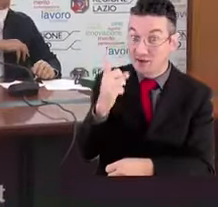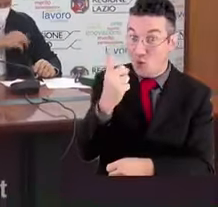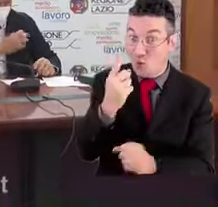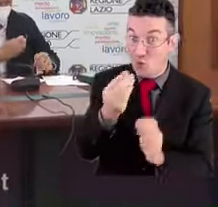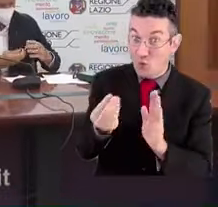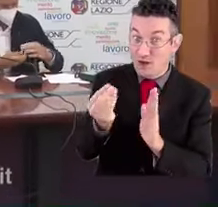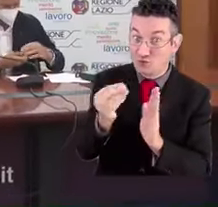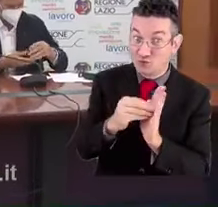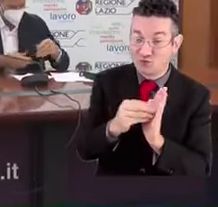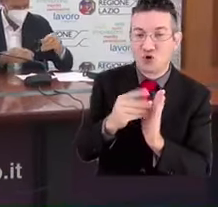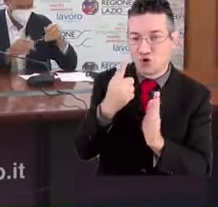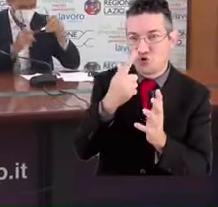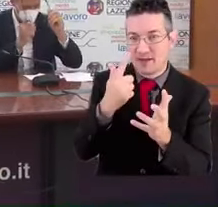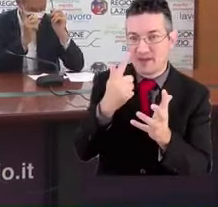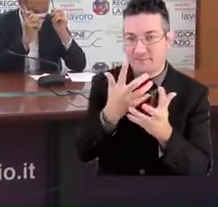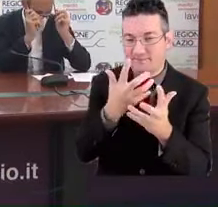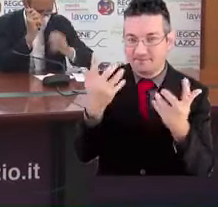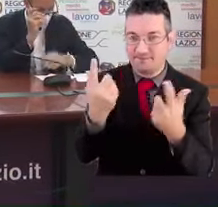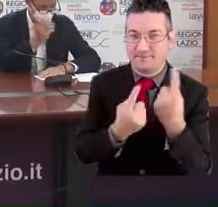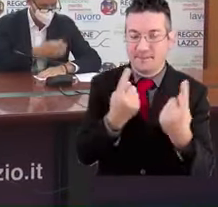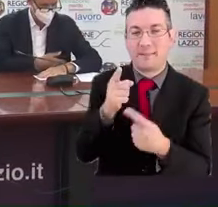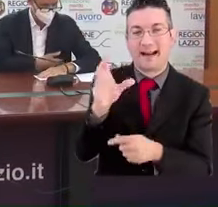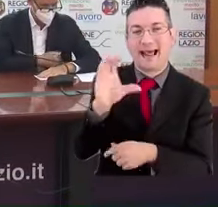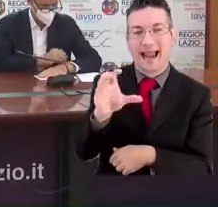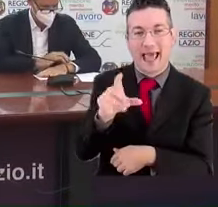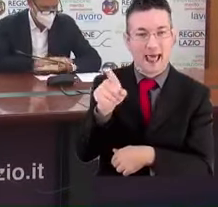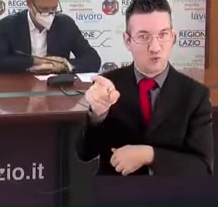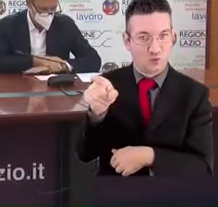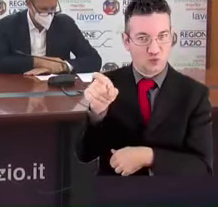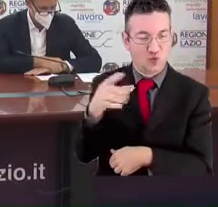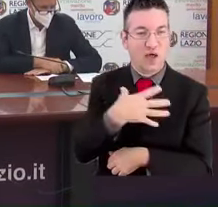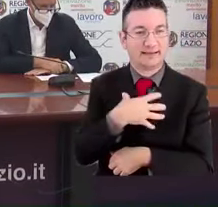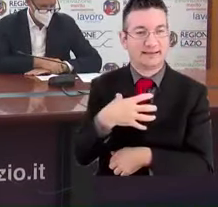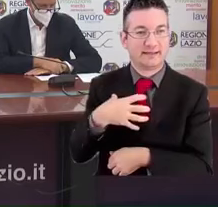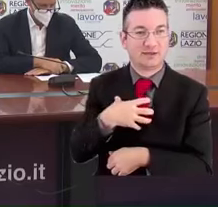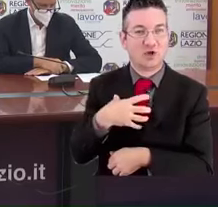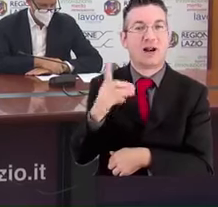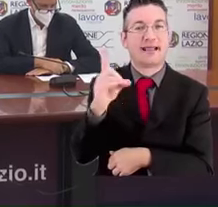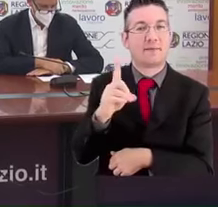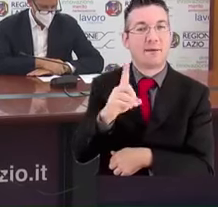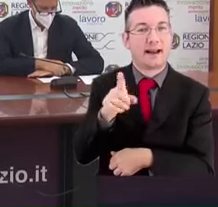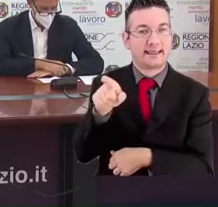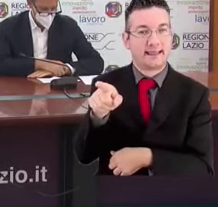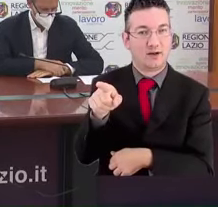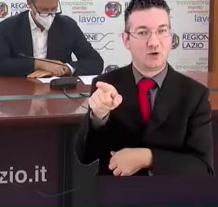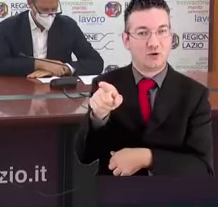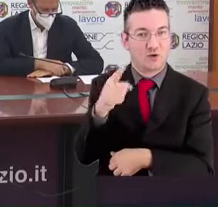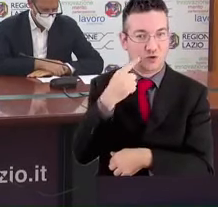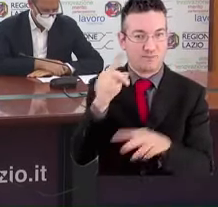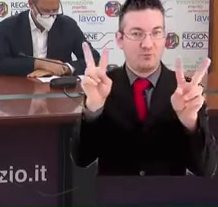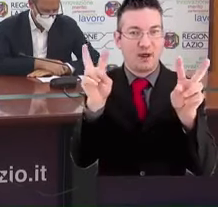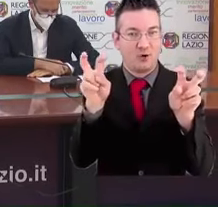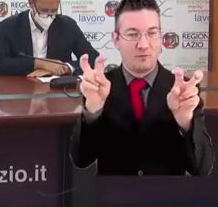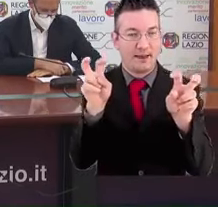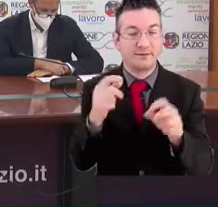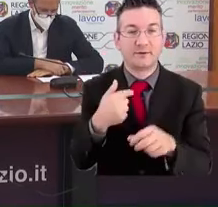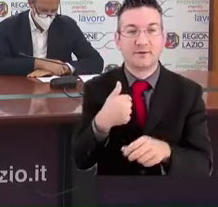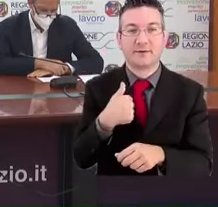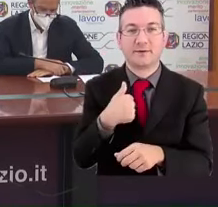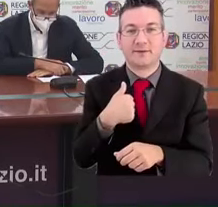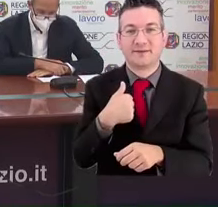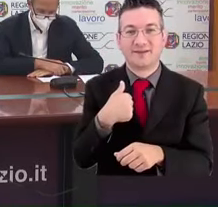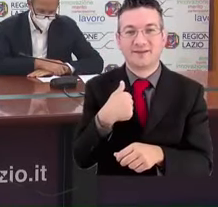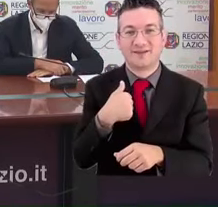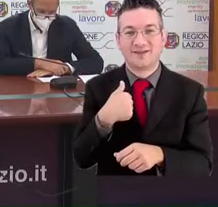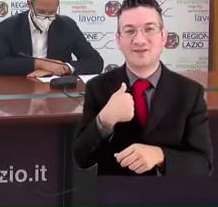contestualizziamo meglio anche a favore di claudio potente l'assessore di berardino l'argomento che stiamo trattando perché mi sono tenuti in canna come si